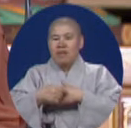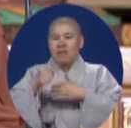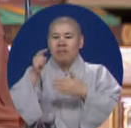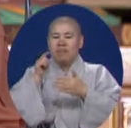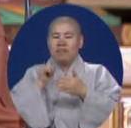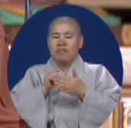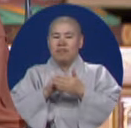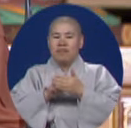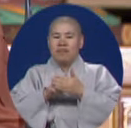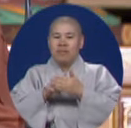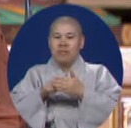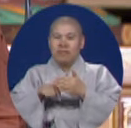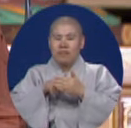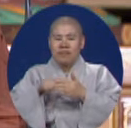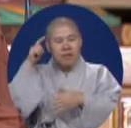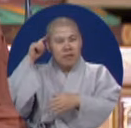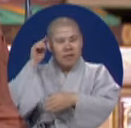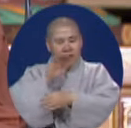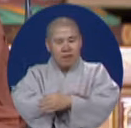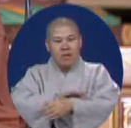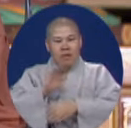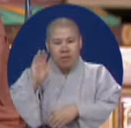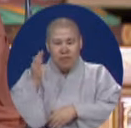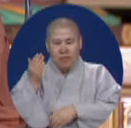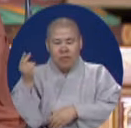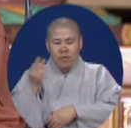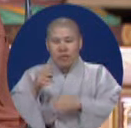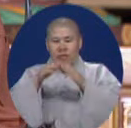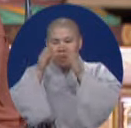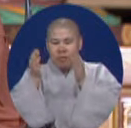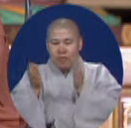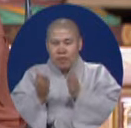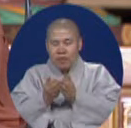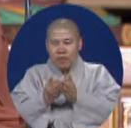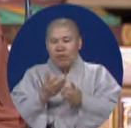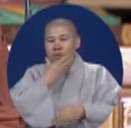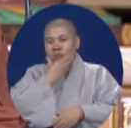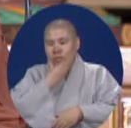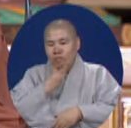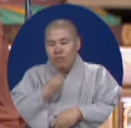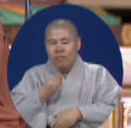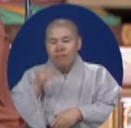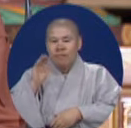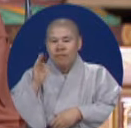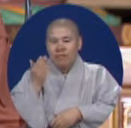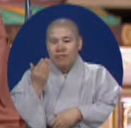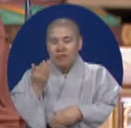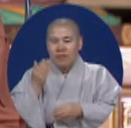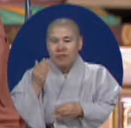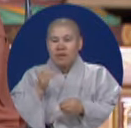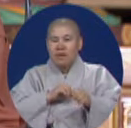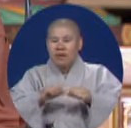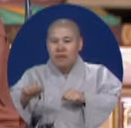마음의 지혜가 되고 온갖 것에 복이 되는 그런